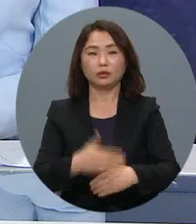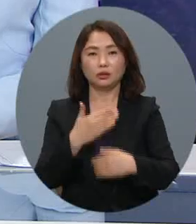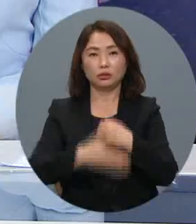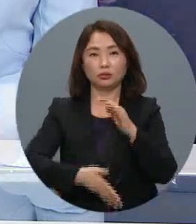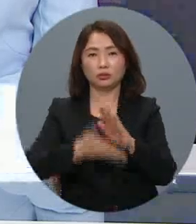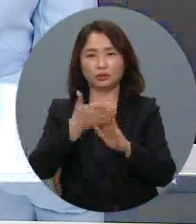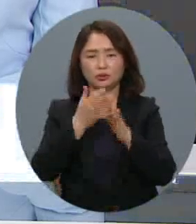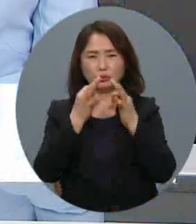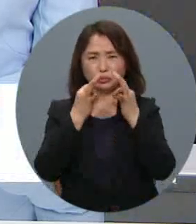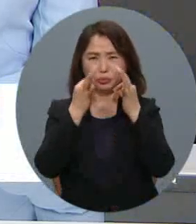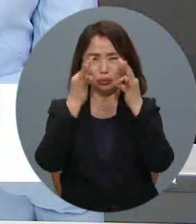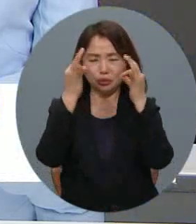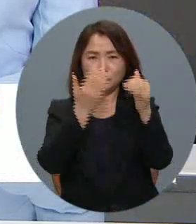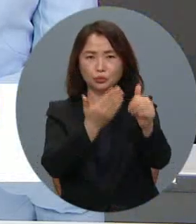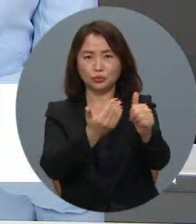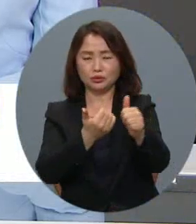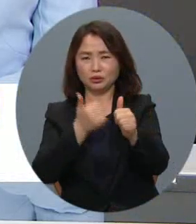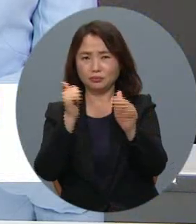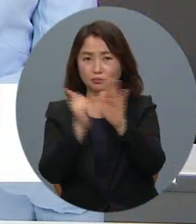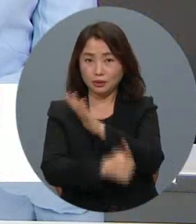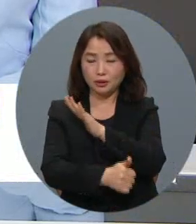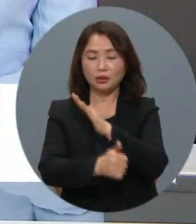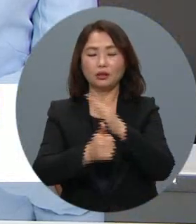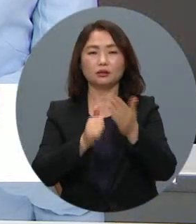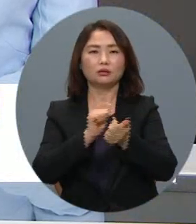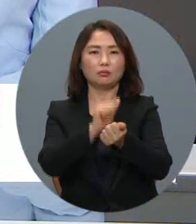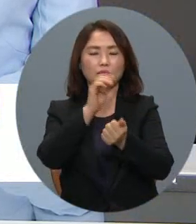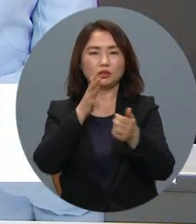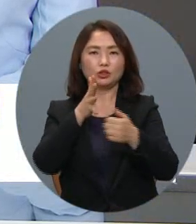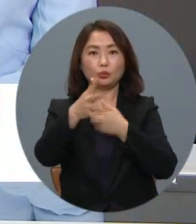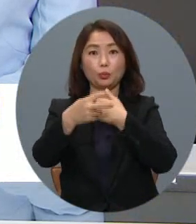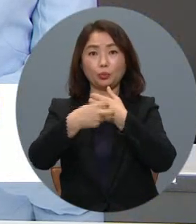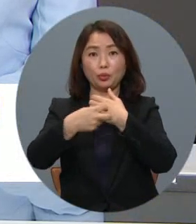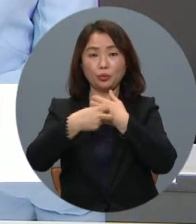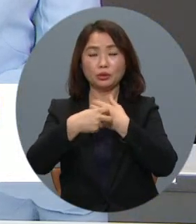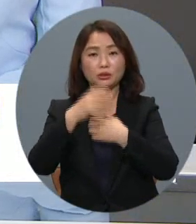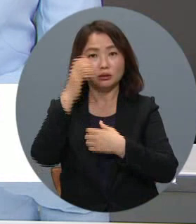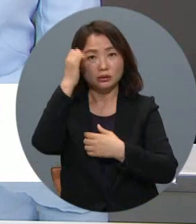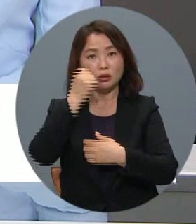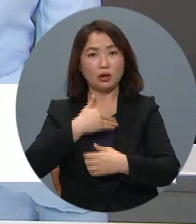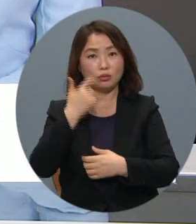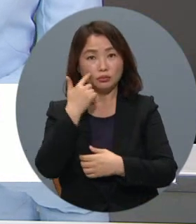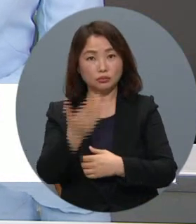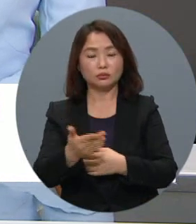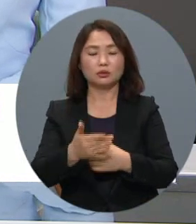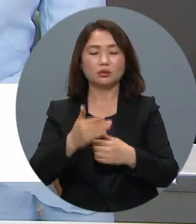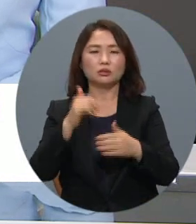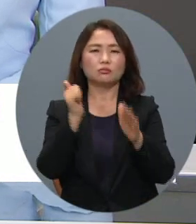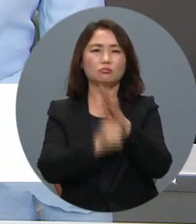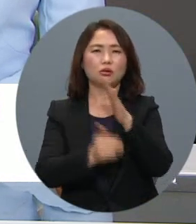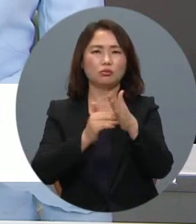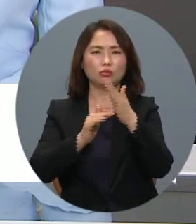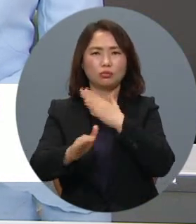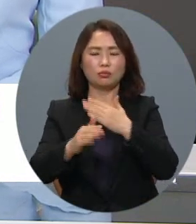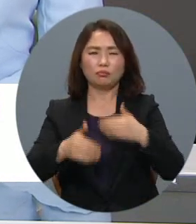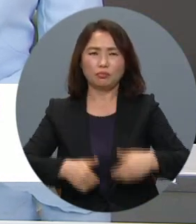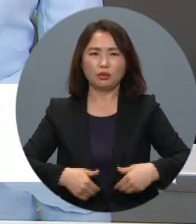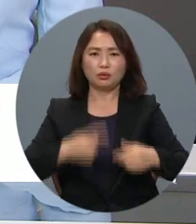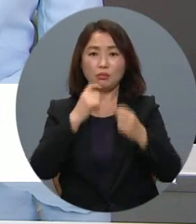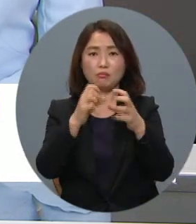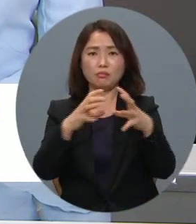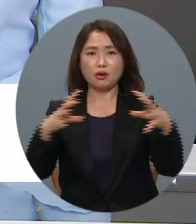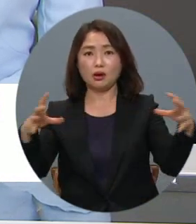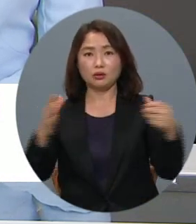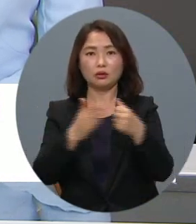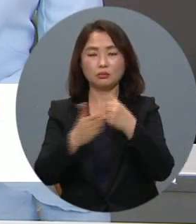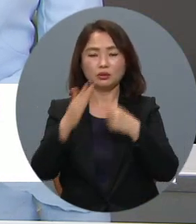대구시가 공을 들여 유치하려 했다가 실패한 감염병 전문 병원 혹시 기억하십니까? 실패 이후에도 필요하다는 여론이